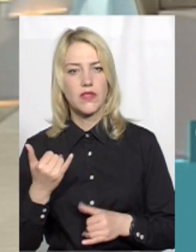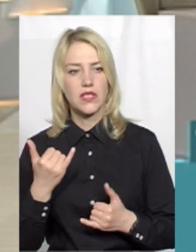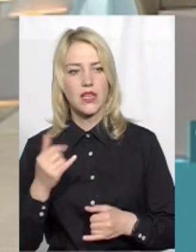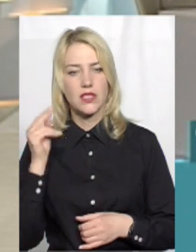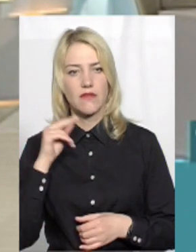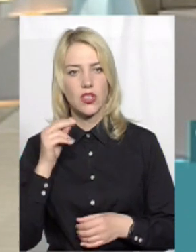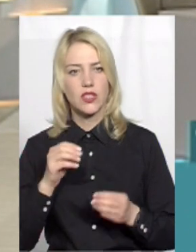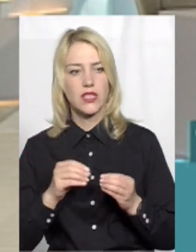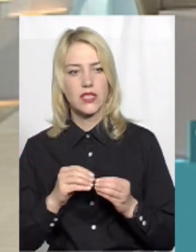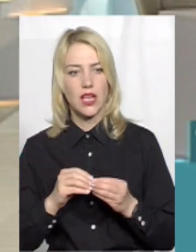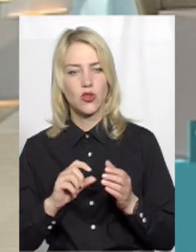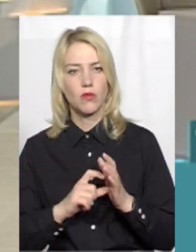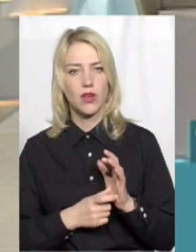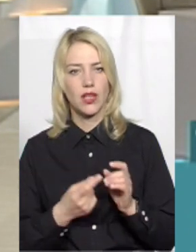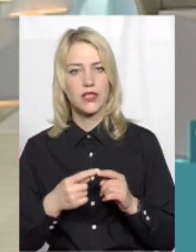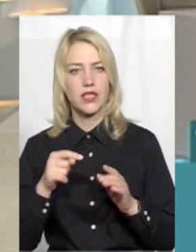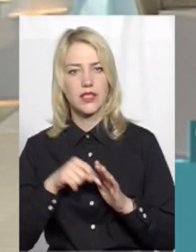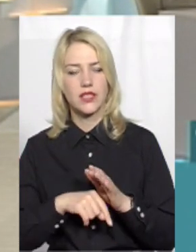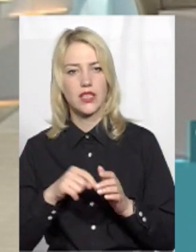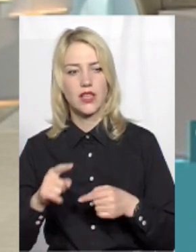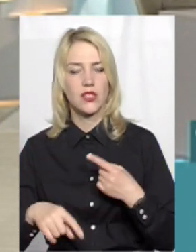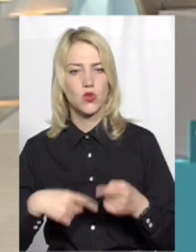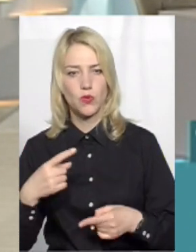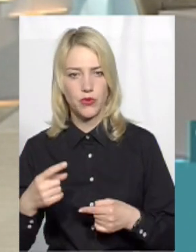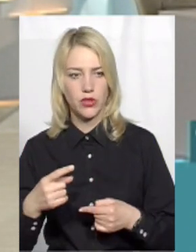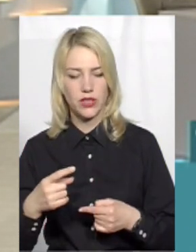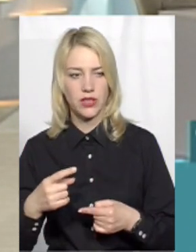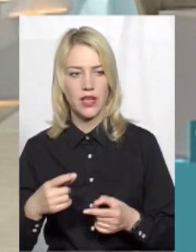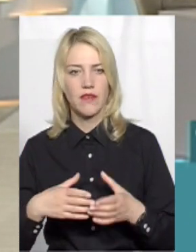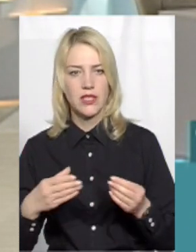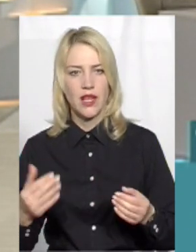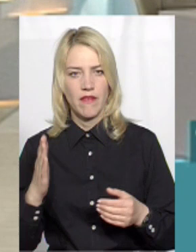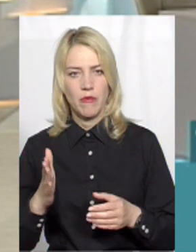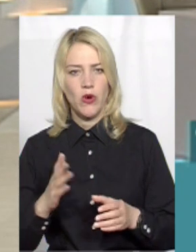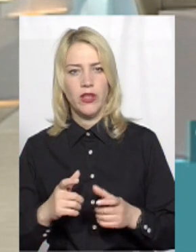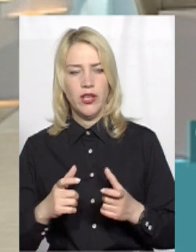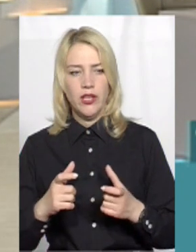навчаєтесь в 10 класі, а це значить, що наступної весни ви